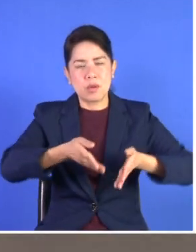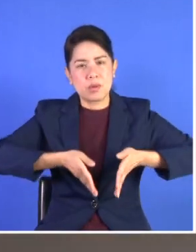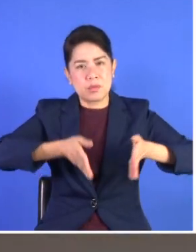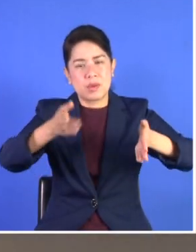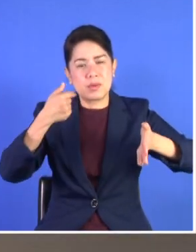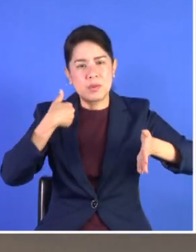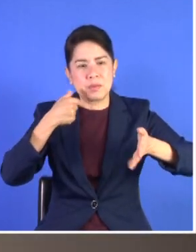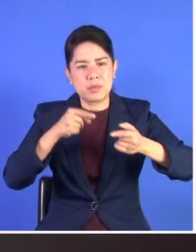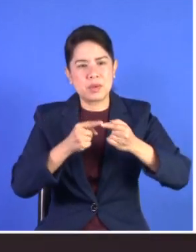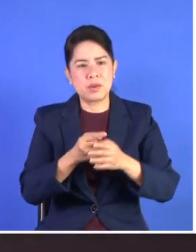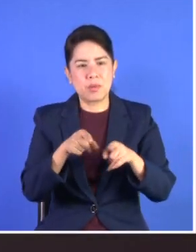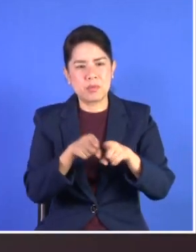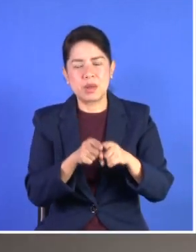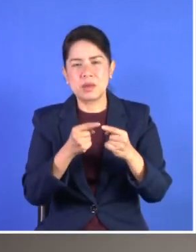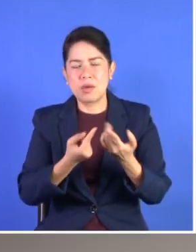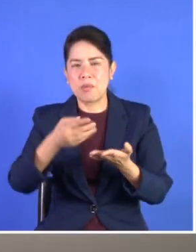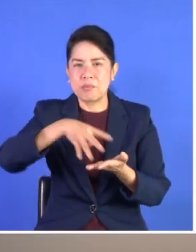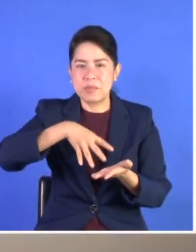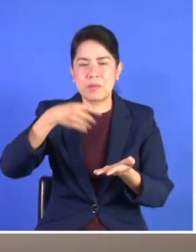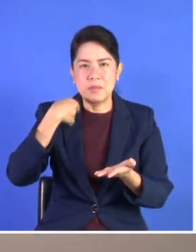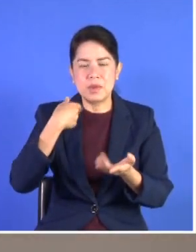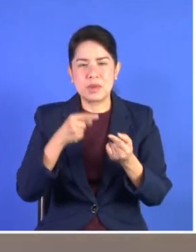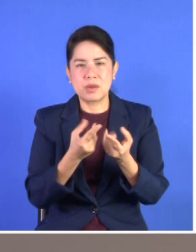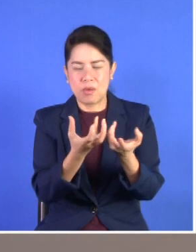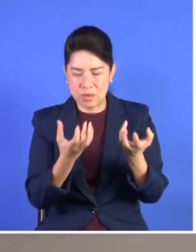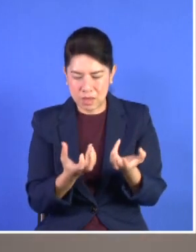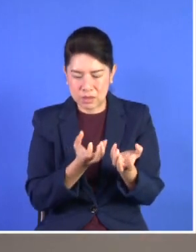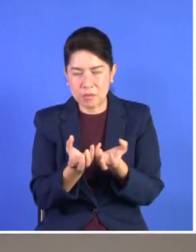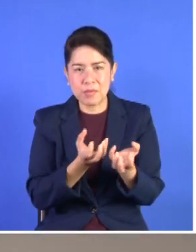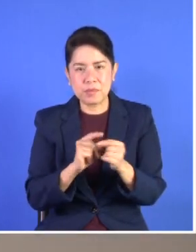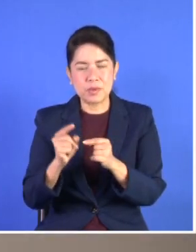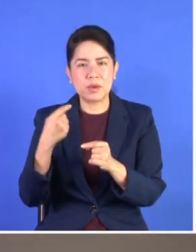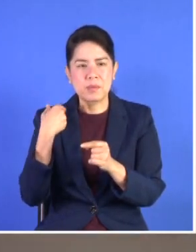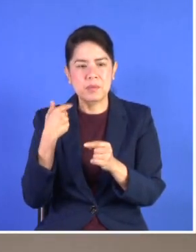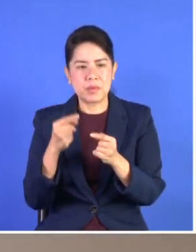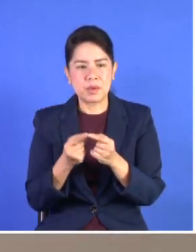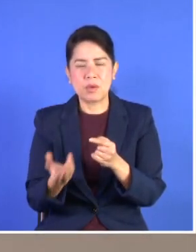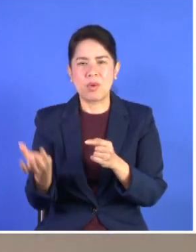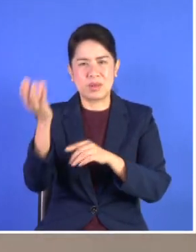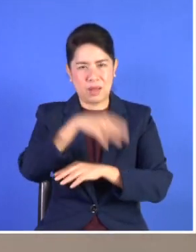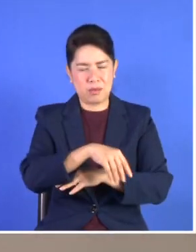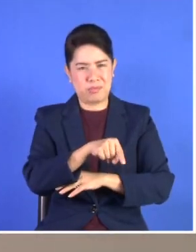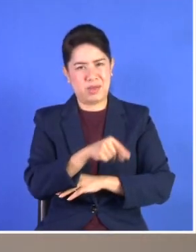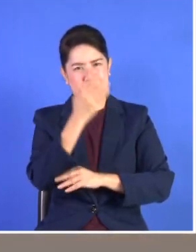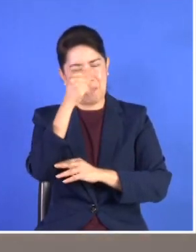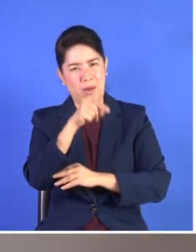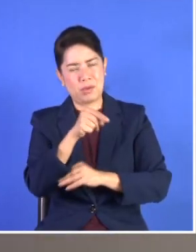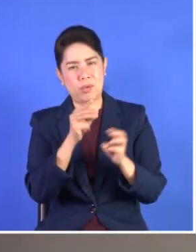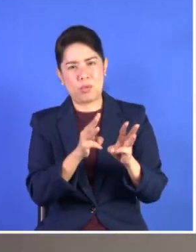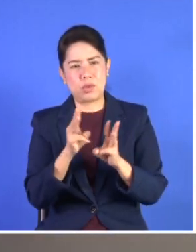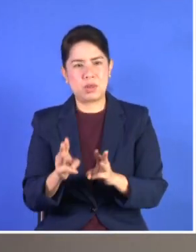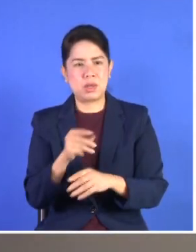ช่ใช่ใช่ค่ะเหมือนพอเขาทำเสร็จนะพี่แป๊ะมันจะมีเศษหินเศษอะไรเงี้ยก็จะตักลงมาแต่ด้วยวิธีการกำจัดเศษที่ว่านี่